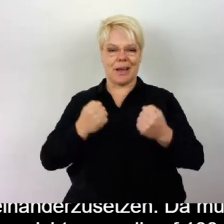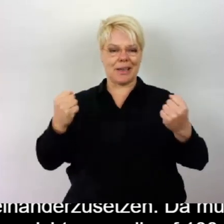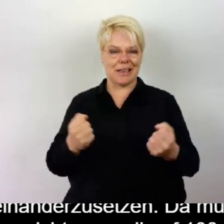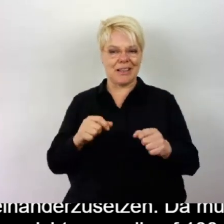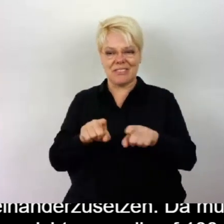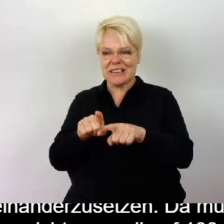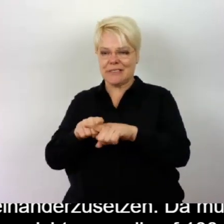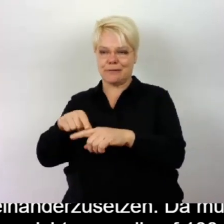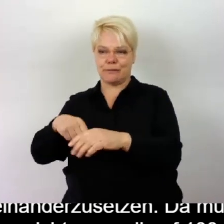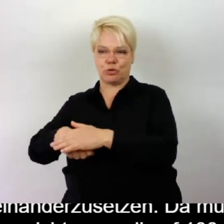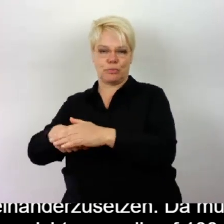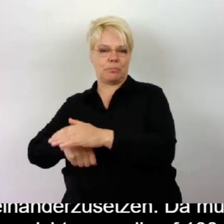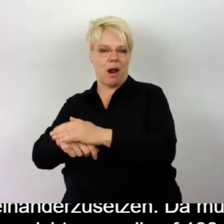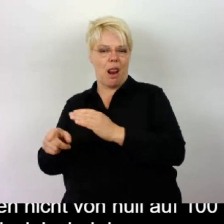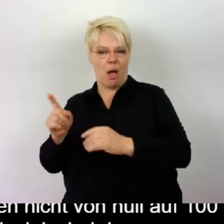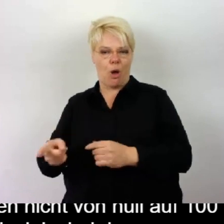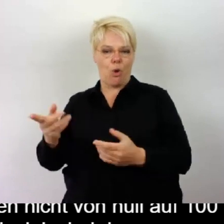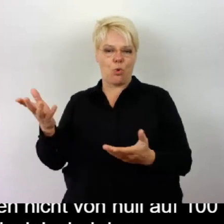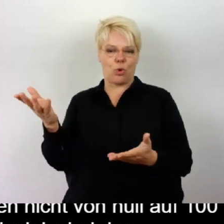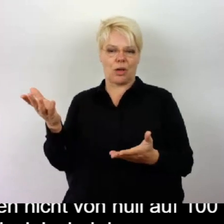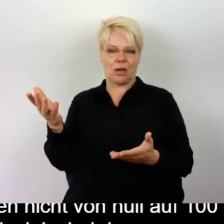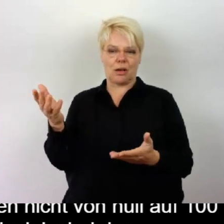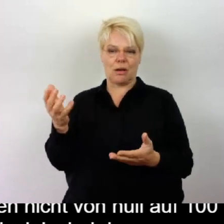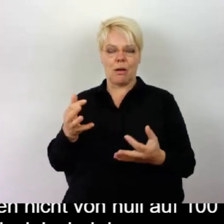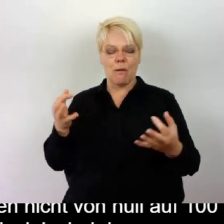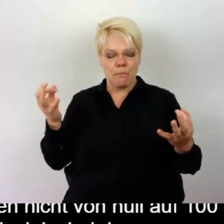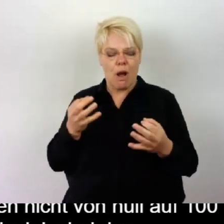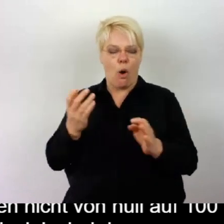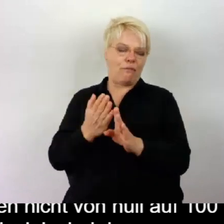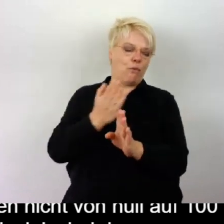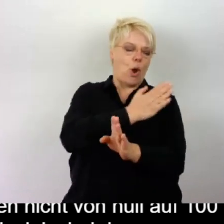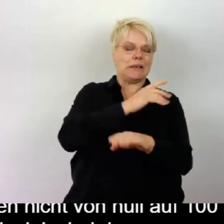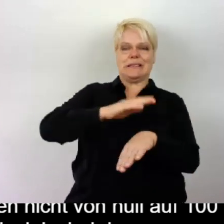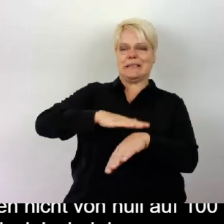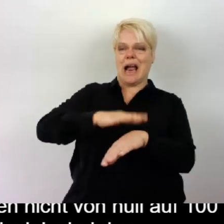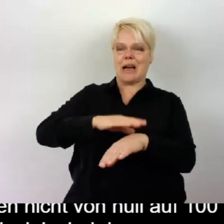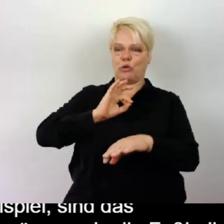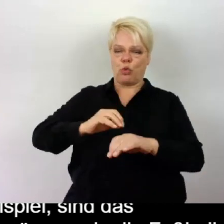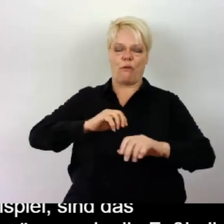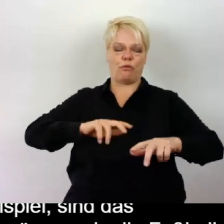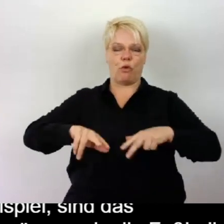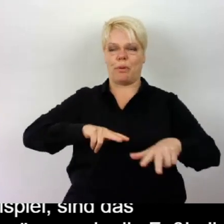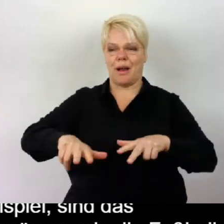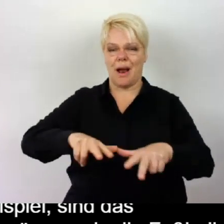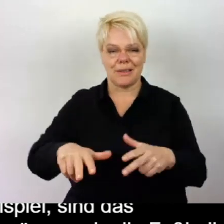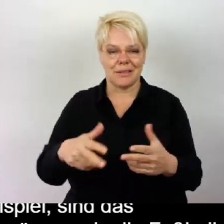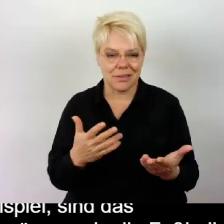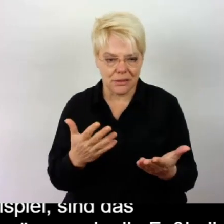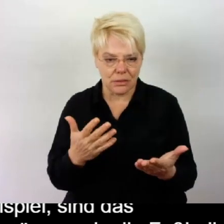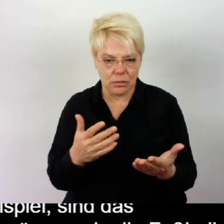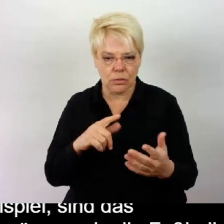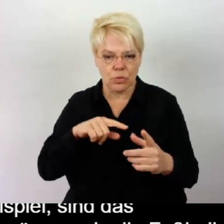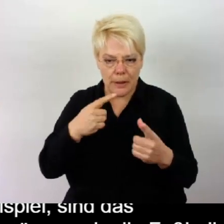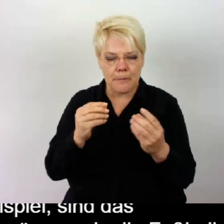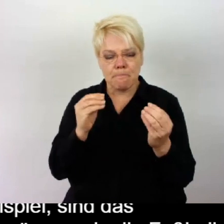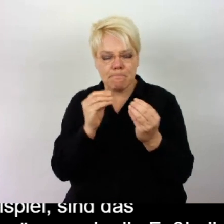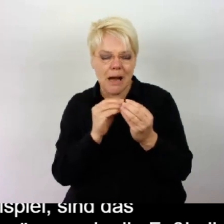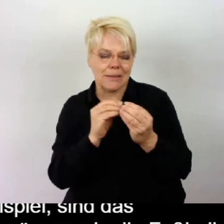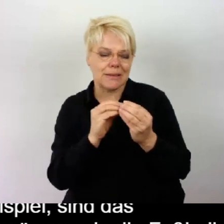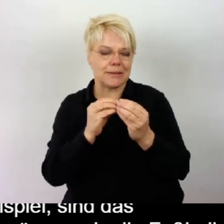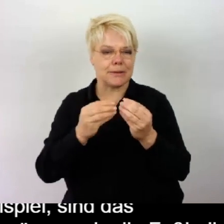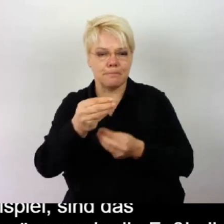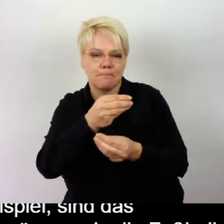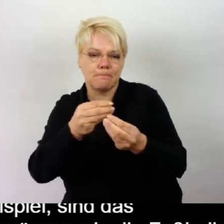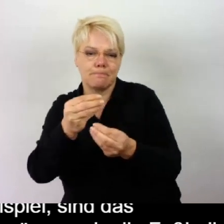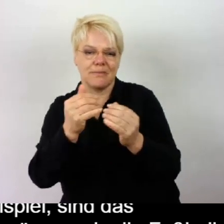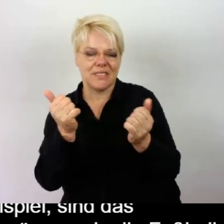Möglichkeit, hier mit den Open-Air-Bedingungen zu beginnen. Aber das werden wir auf Ebene der Staatsregierung noch einzeln abzustimmen haben, weil das ja auch in die entsprechenden Verordnungen